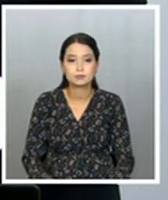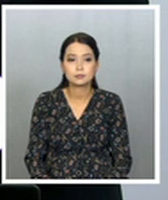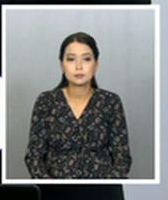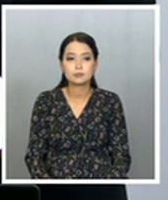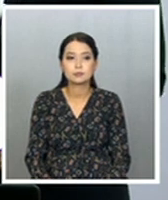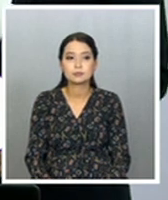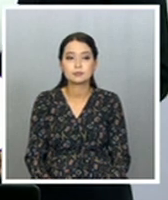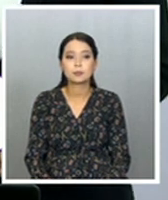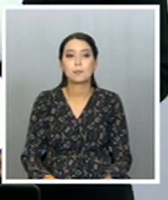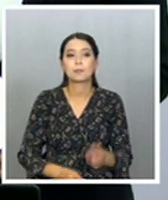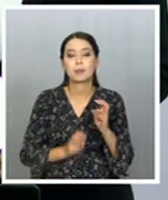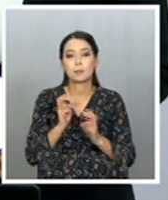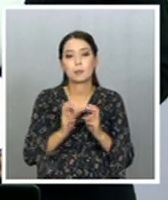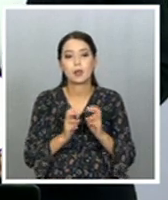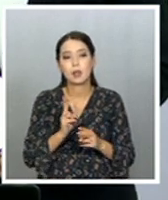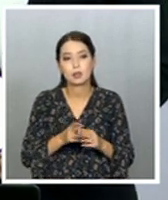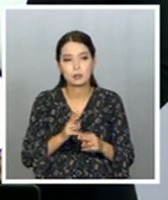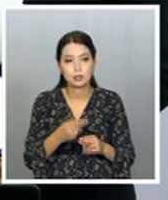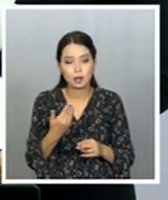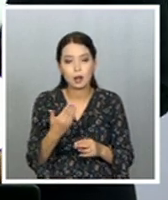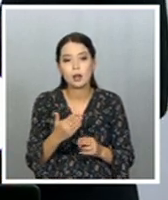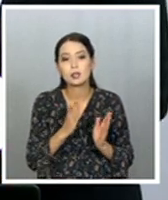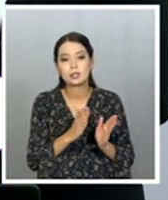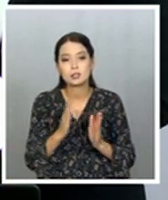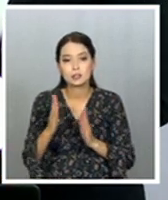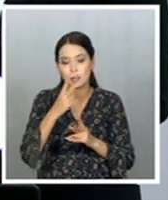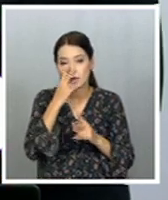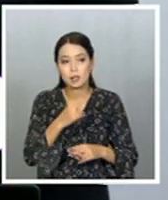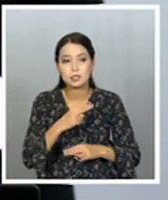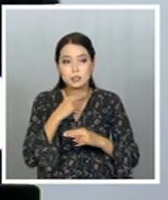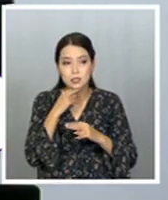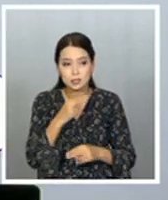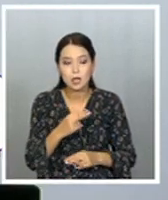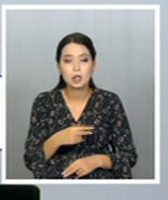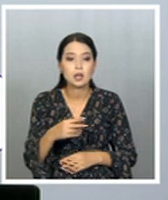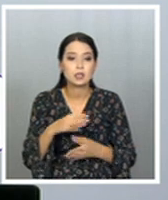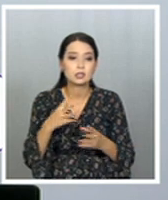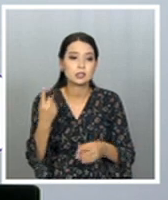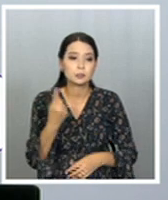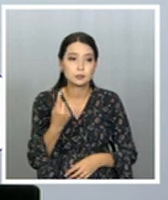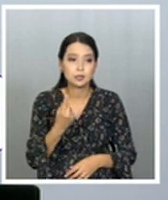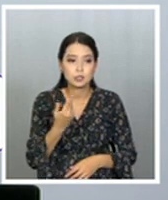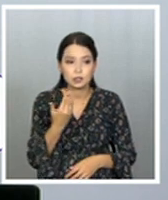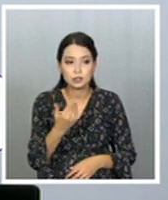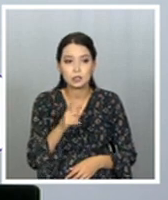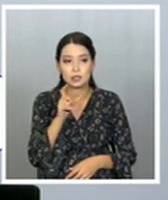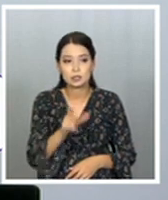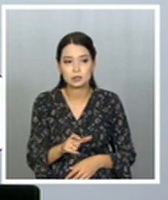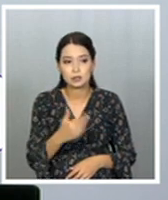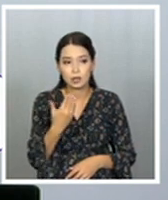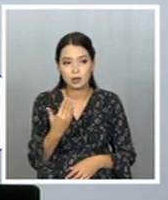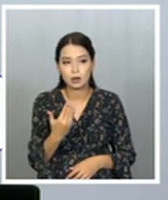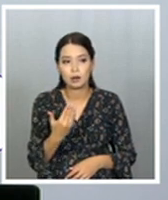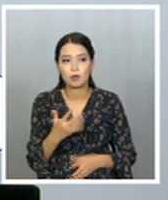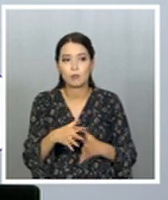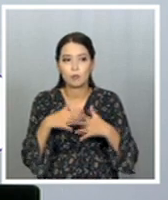Енді металлургиялық өндірістің кезеңдеріне тоқталып кетсек, жалпы бірінші карьерлерде кен өндіріледі,